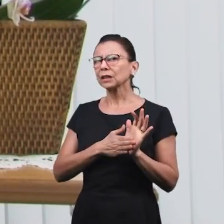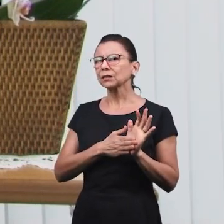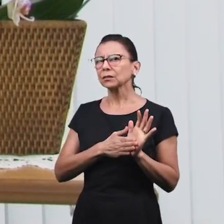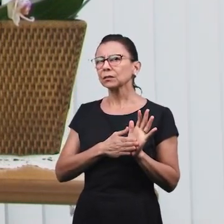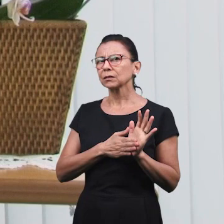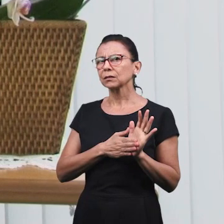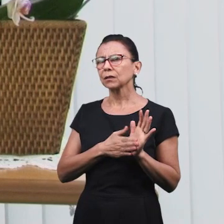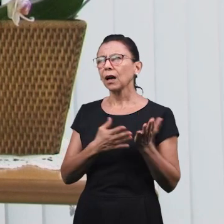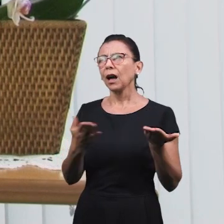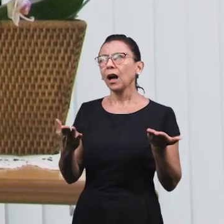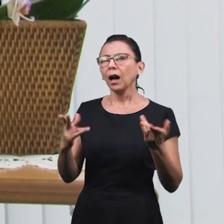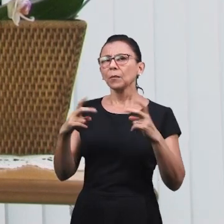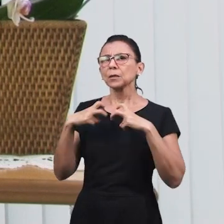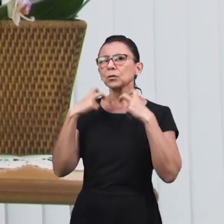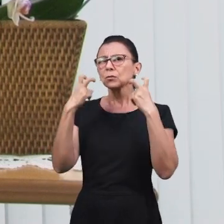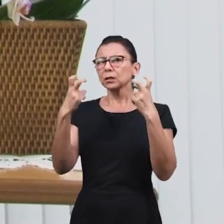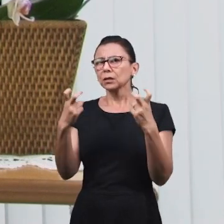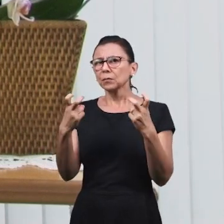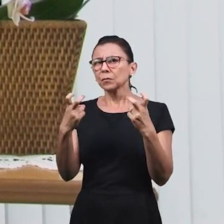projet alors?